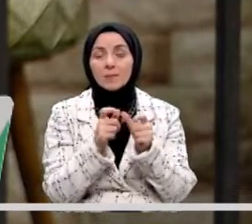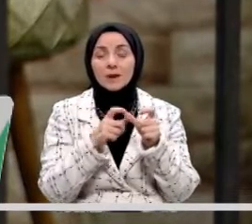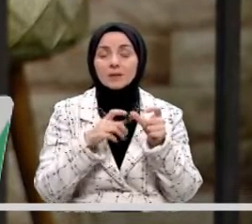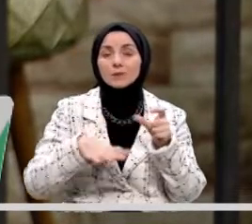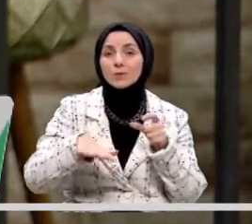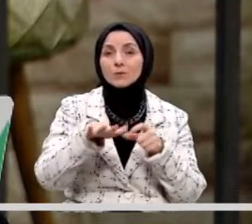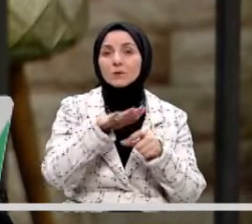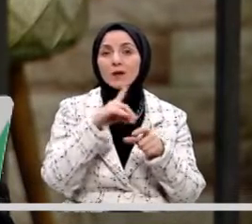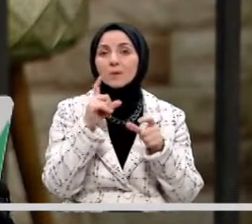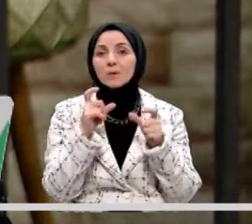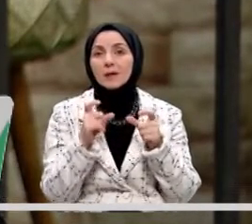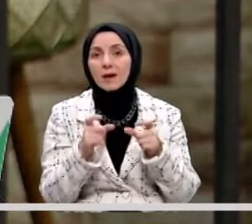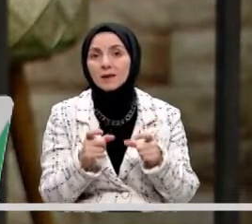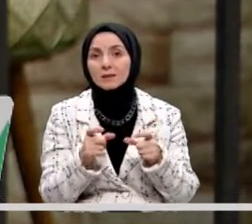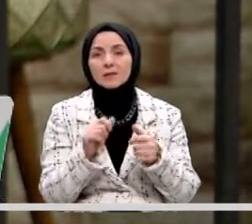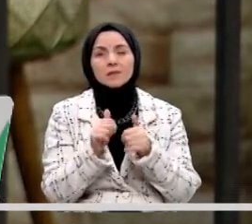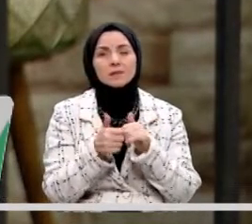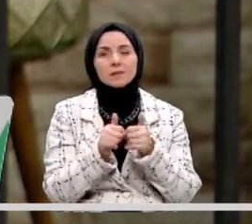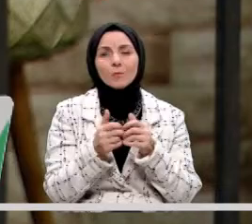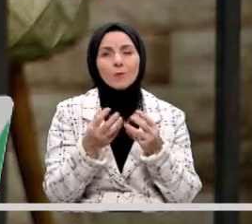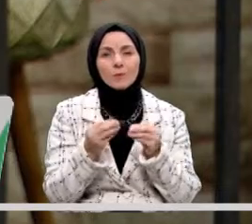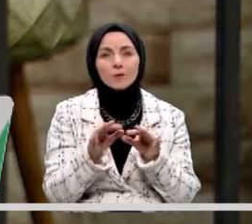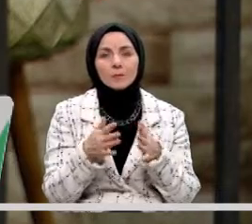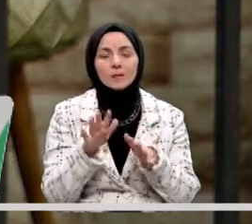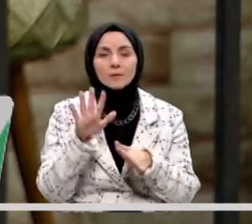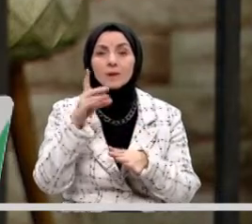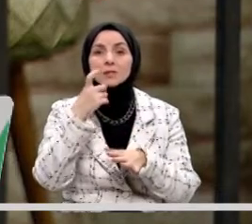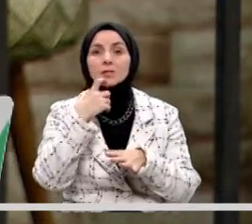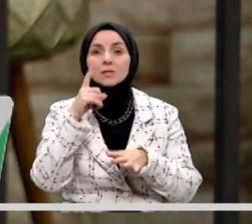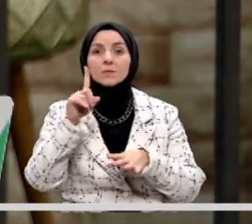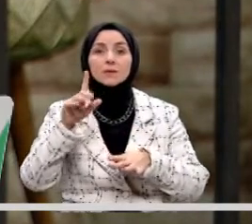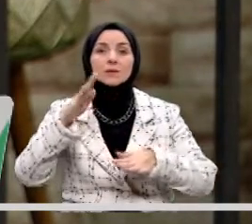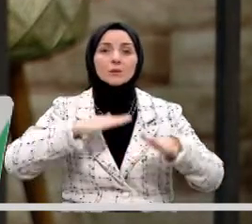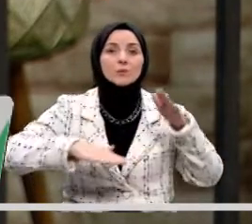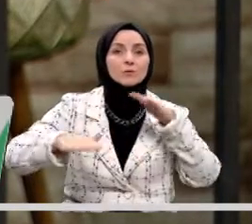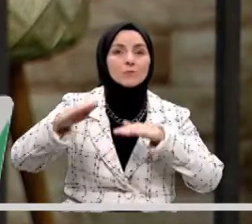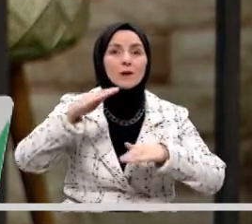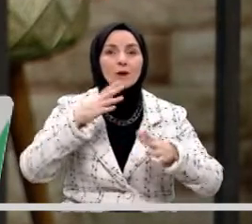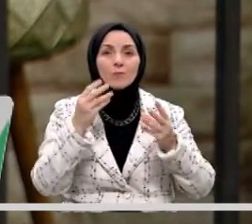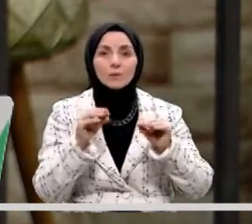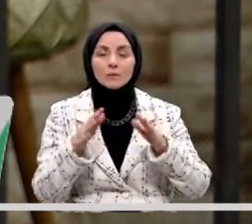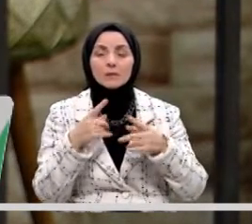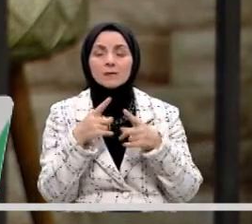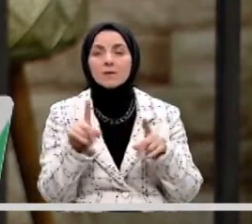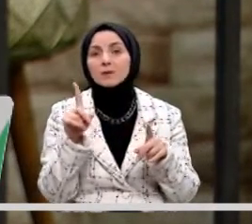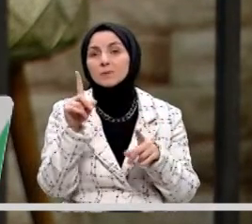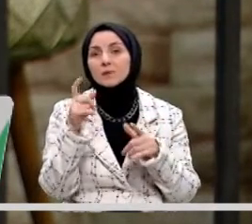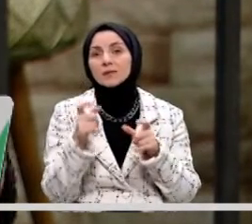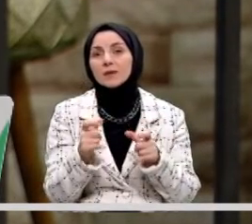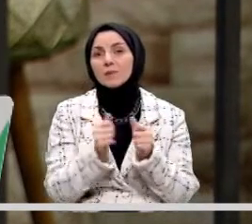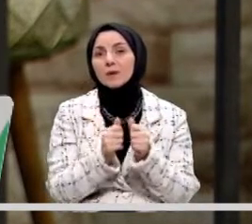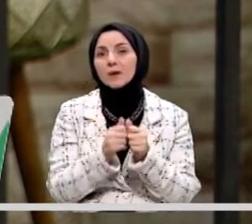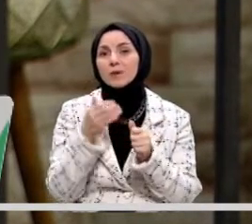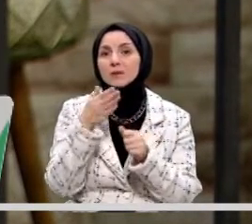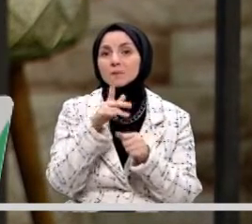bir işte spor olabilir 5 yaşında bir yüzme olabilir farklı bir alana beraber gitmesi lazım Annenin ya